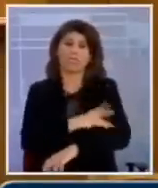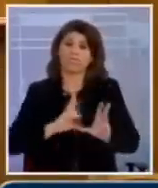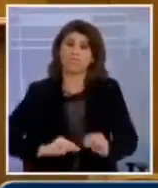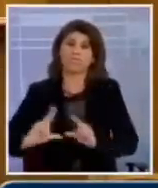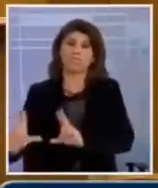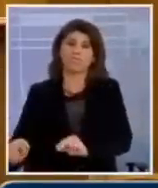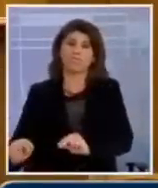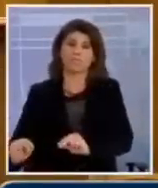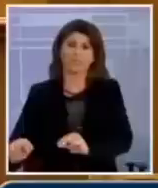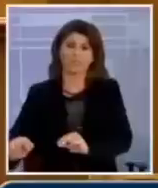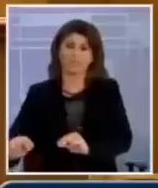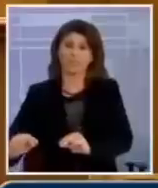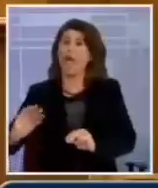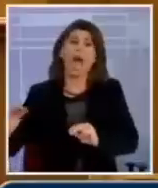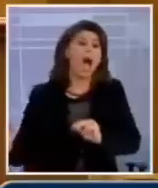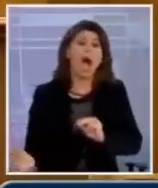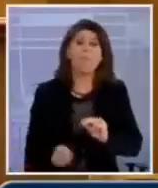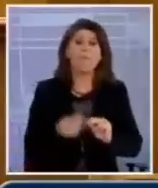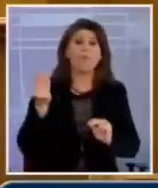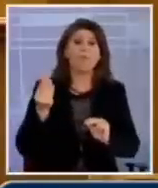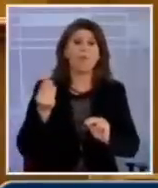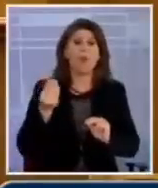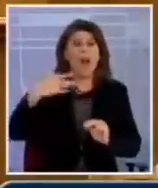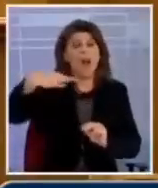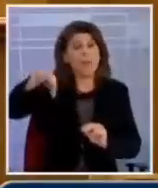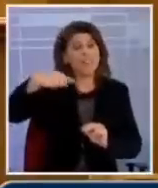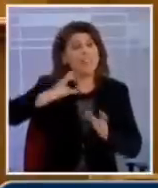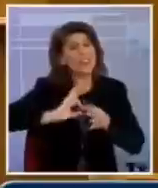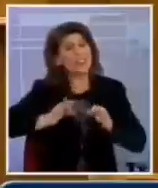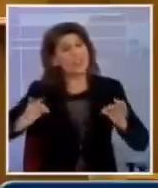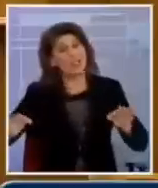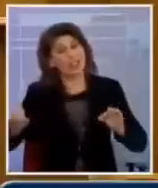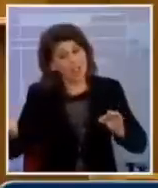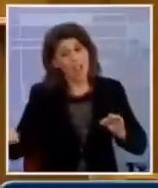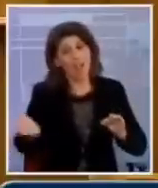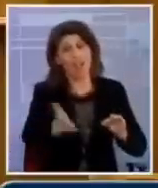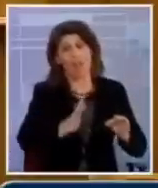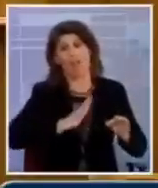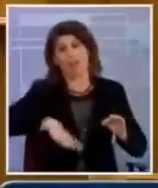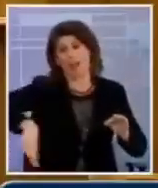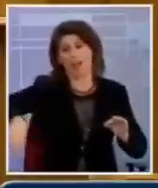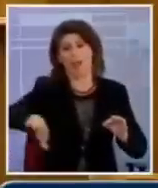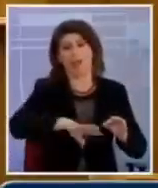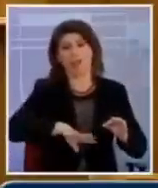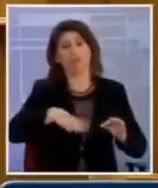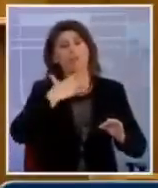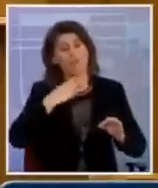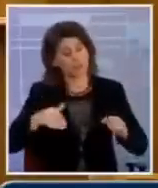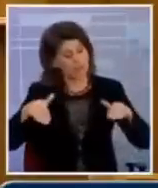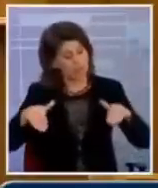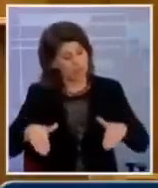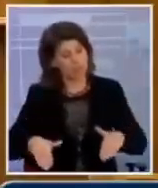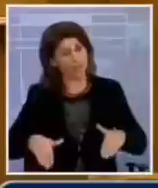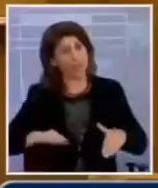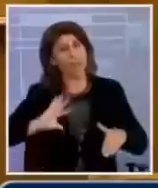Ερχόμαστε μέσα από τις σελίδες της ιστορίας αυτού του λαού και γι' αυτό θα τον υπηρετήσουμε